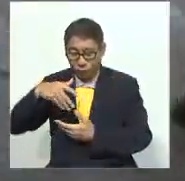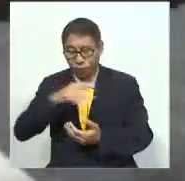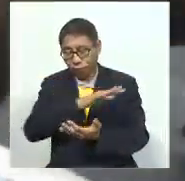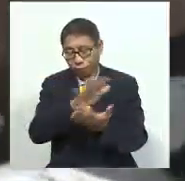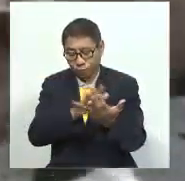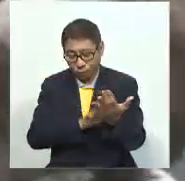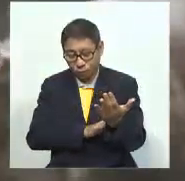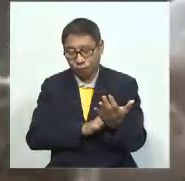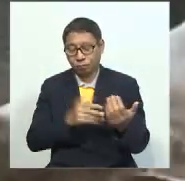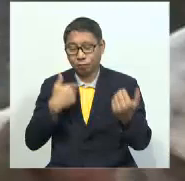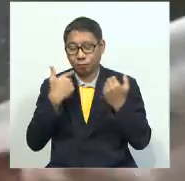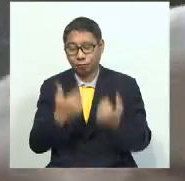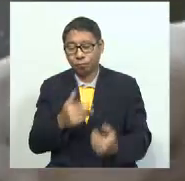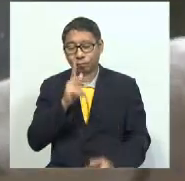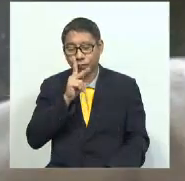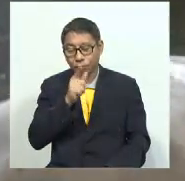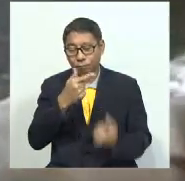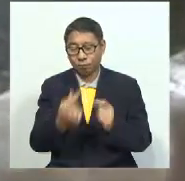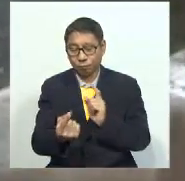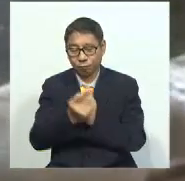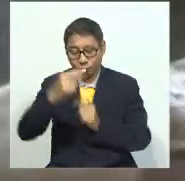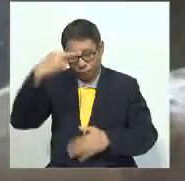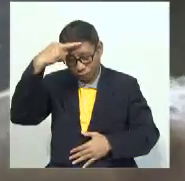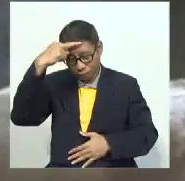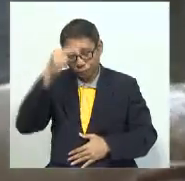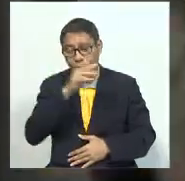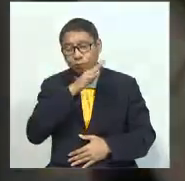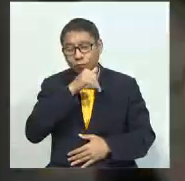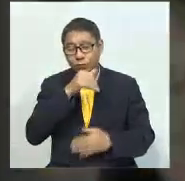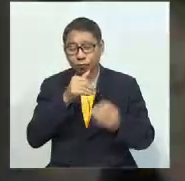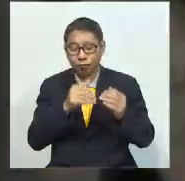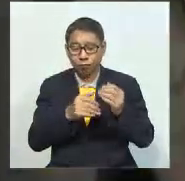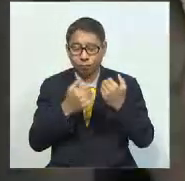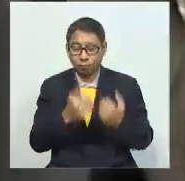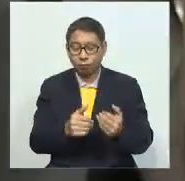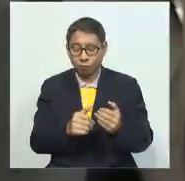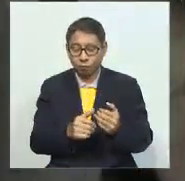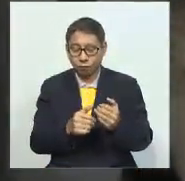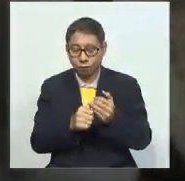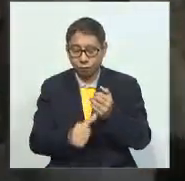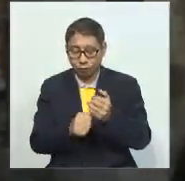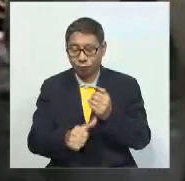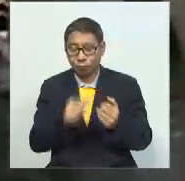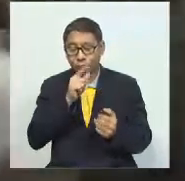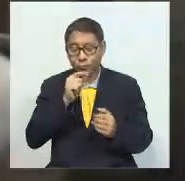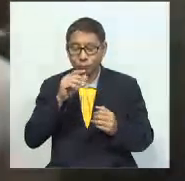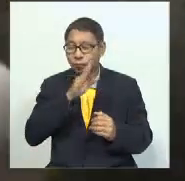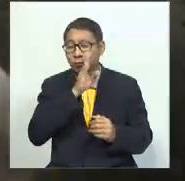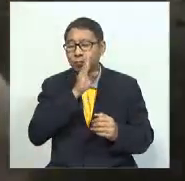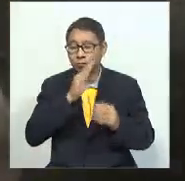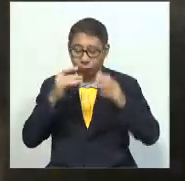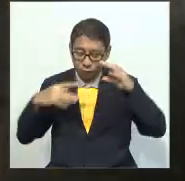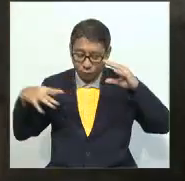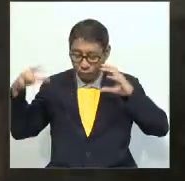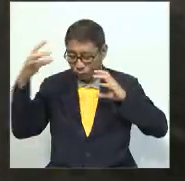ยค่ะสำหรับกระแสข่าวการพบโรคอหิวาแอฟริกาในสุกรเนี่ยทราบว่าเป็นข่าวปลอมที่ส่งต่อกันใ